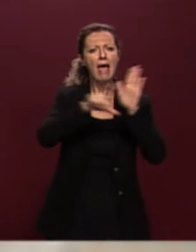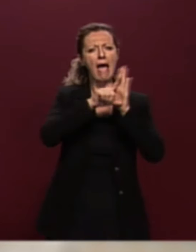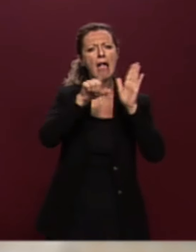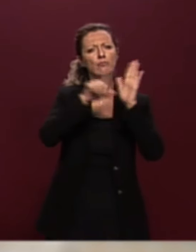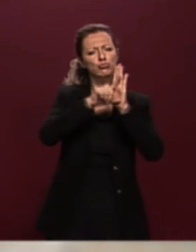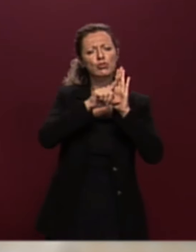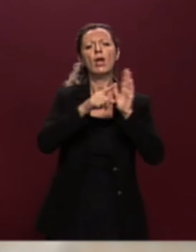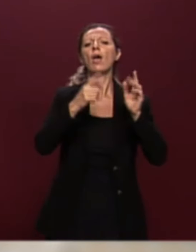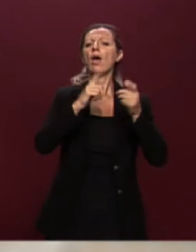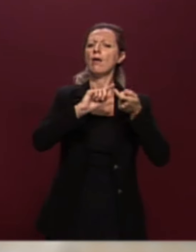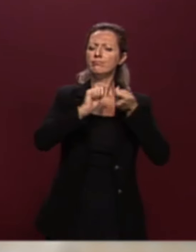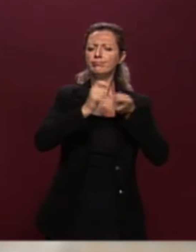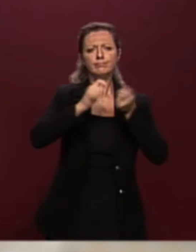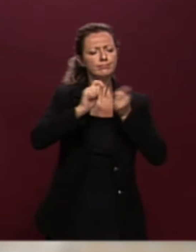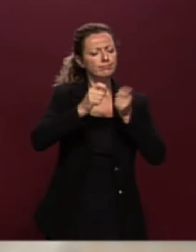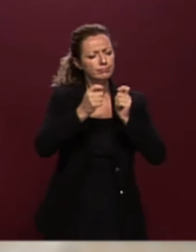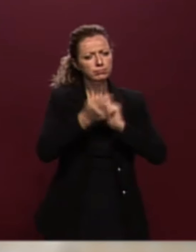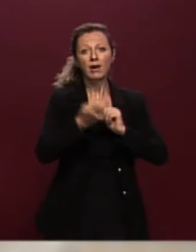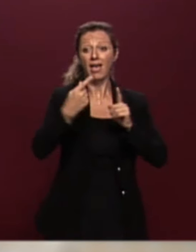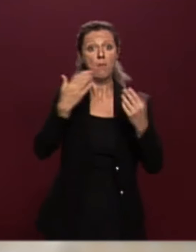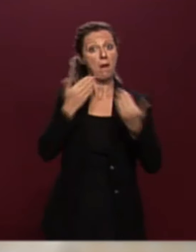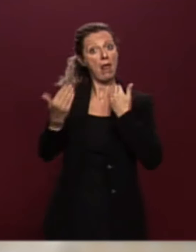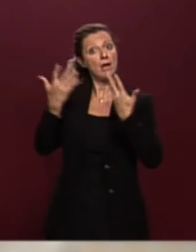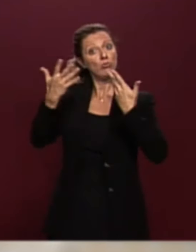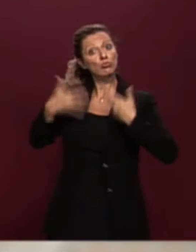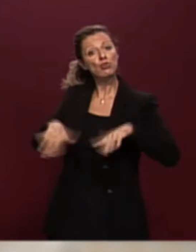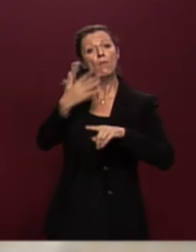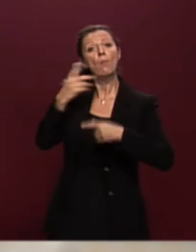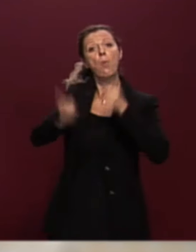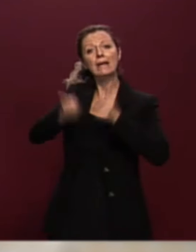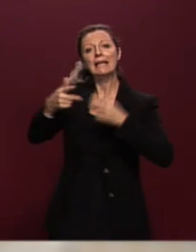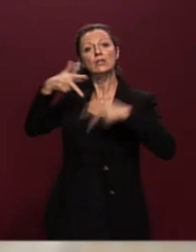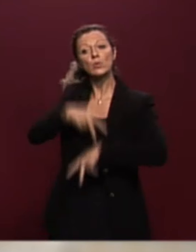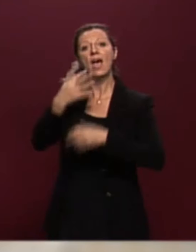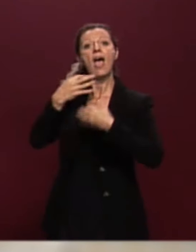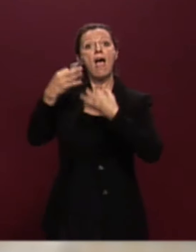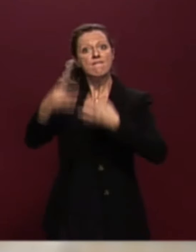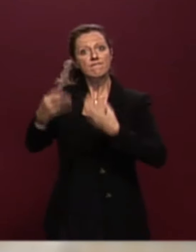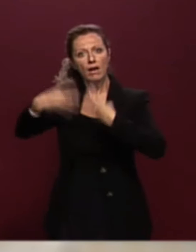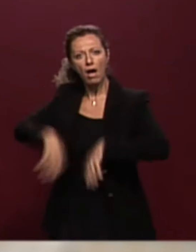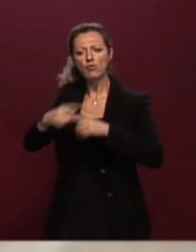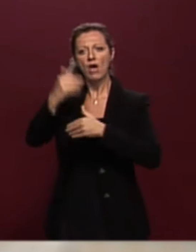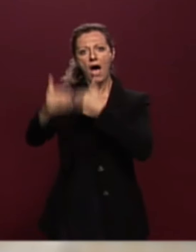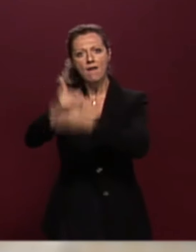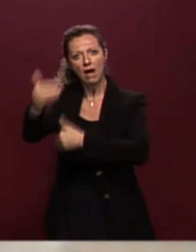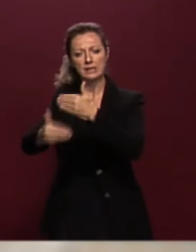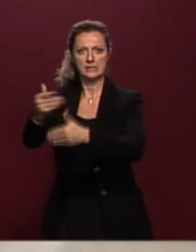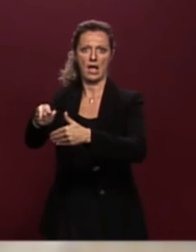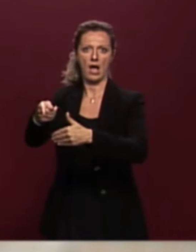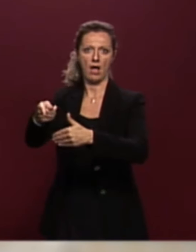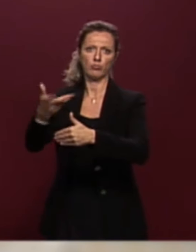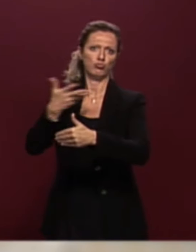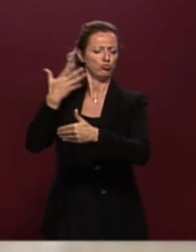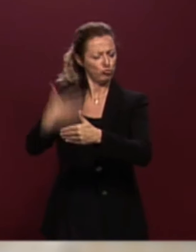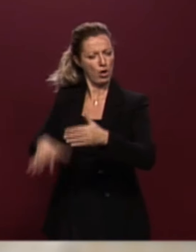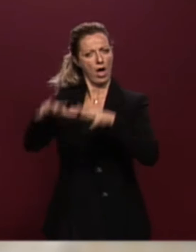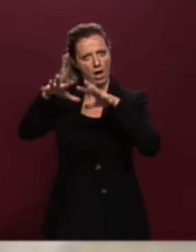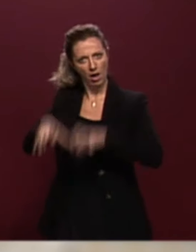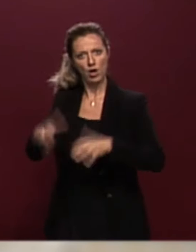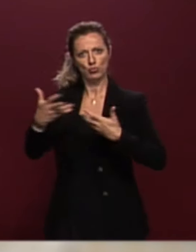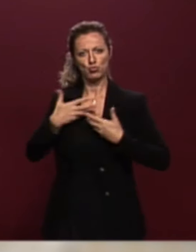Parlamento impegnato nel definire politiche di sicurezza efficaci e sempre più avanzate. In questo